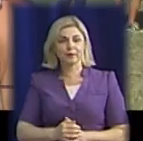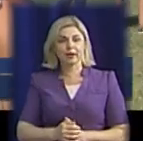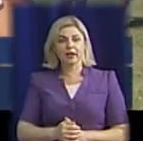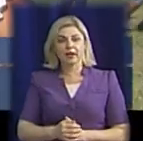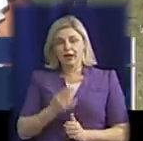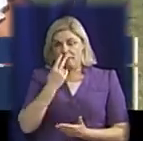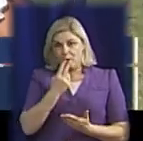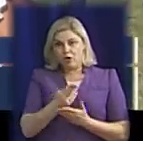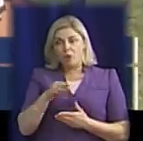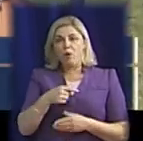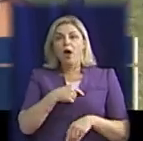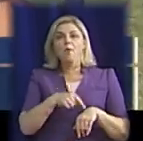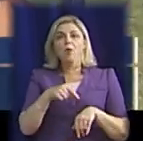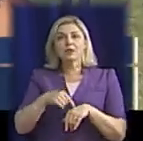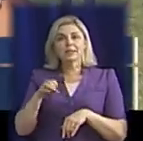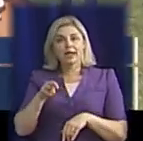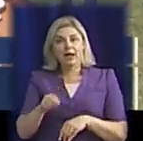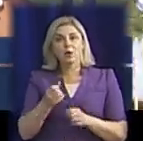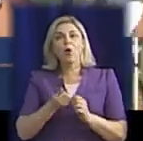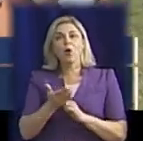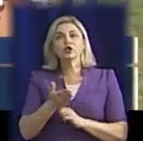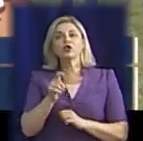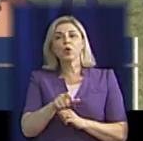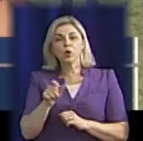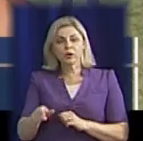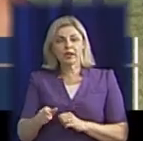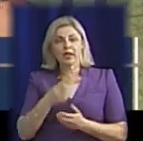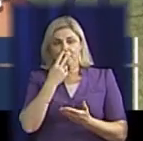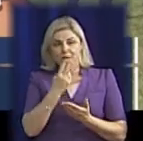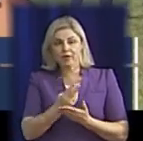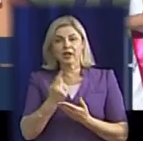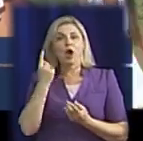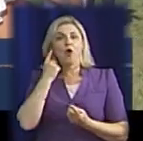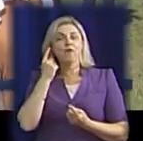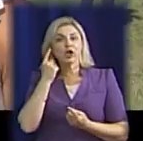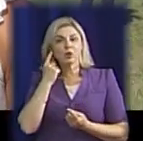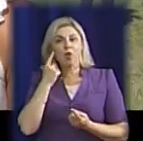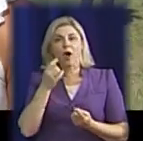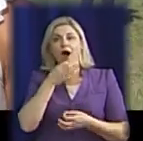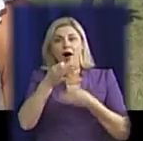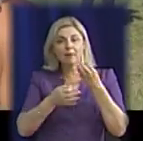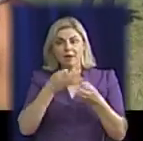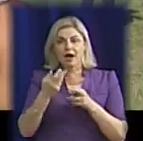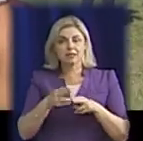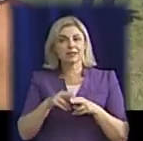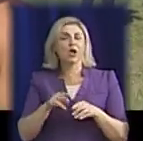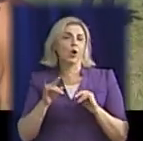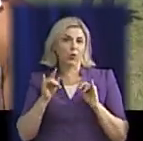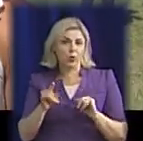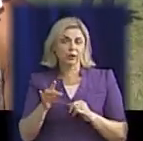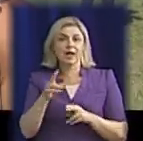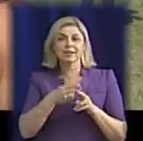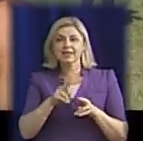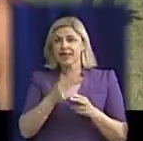по емоціям, судячи по кількості людей, судячи по відгукам, це круто, це незвичайно, людям